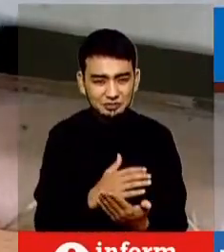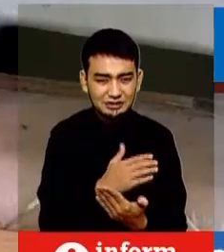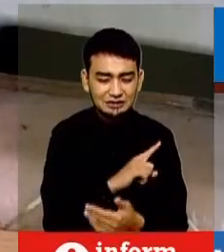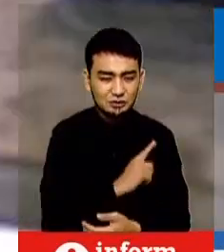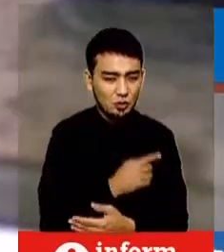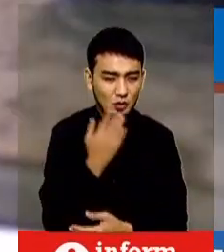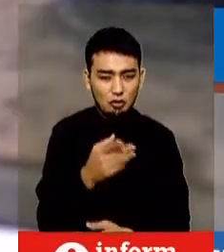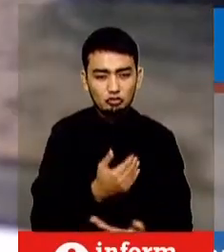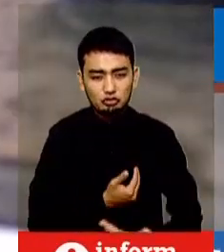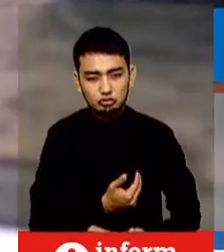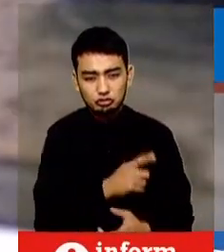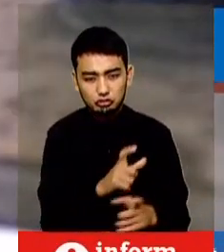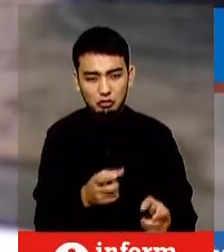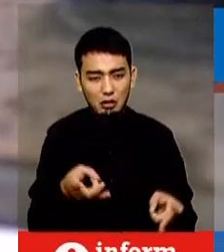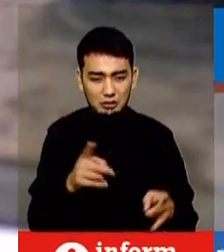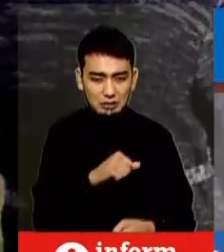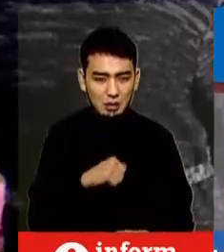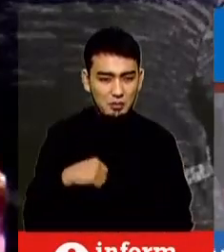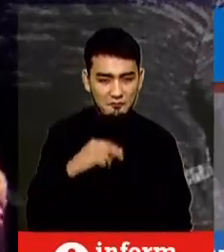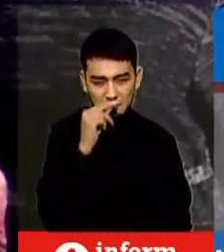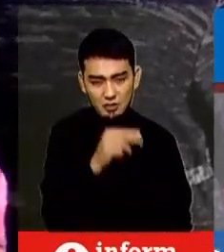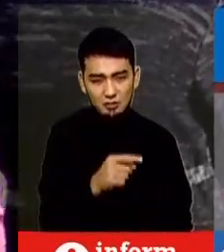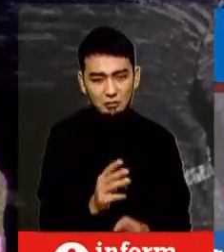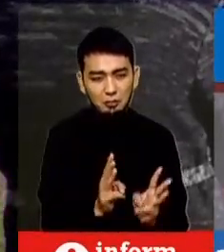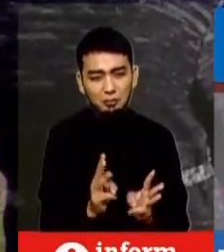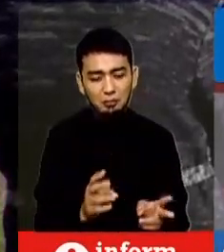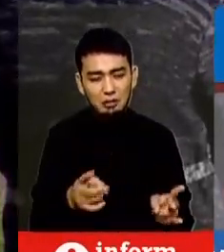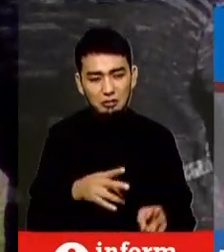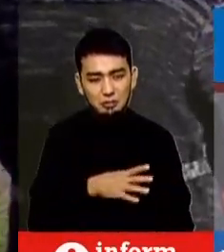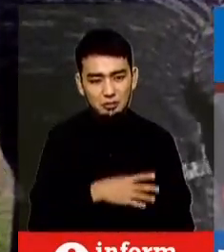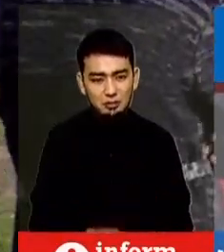сами виноваты, что оставили включенной комфорку.